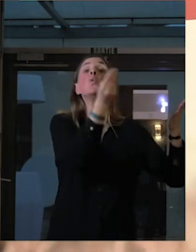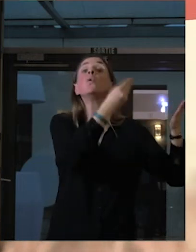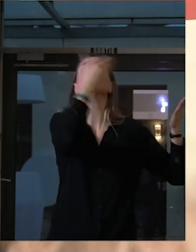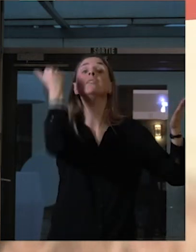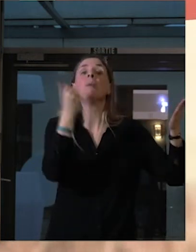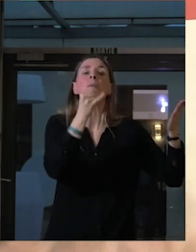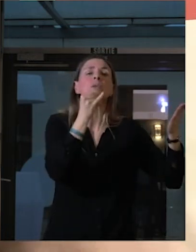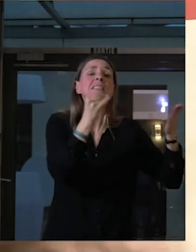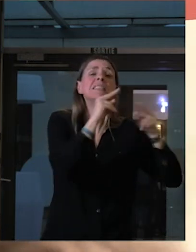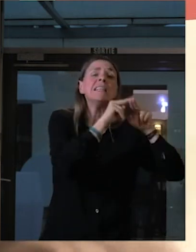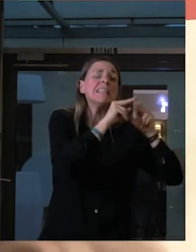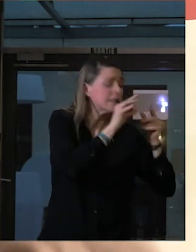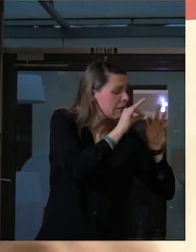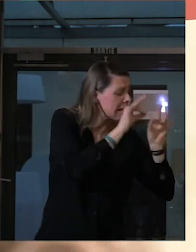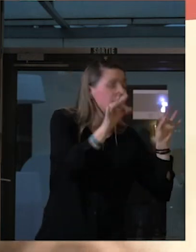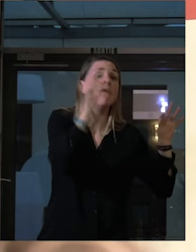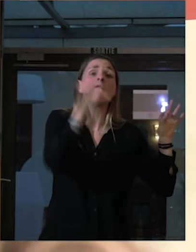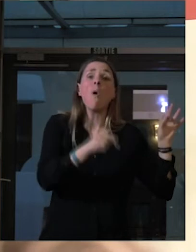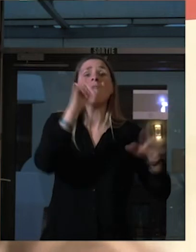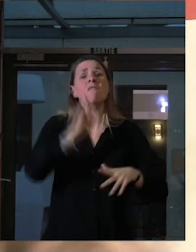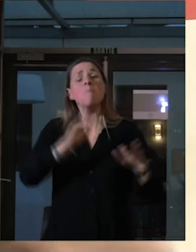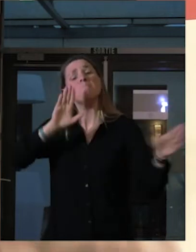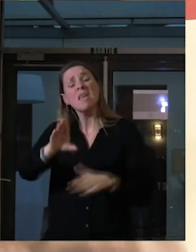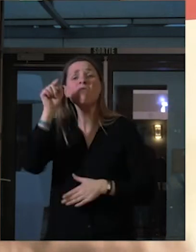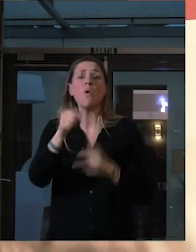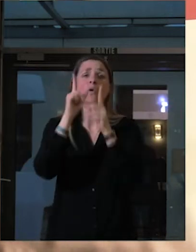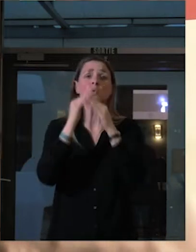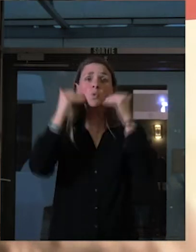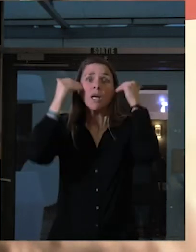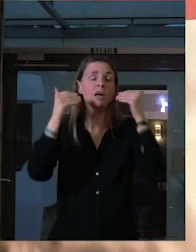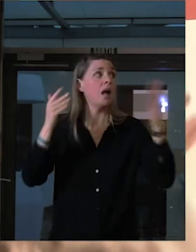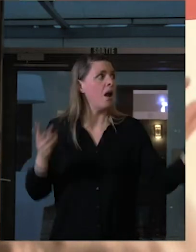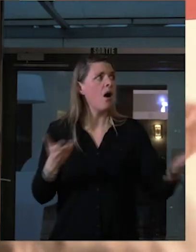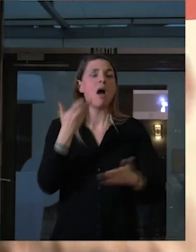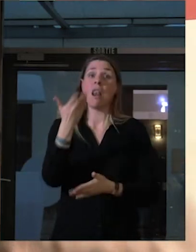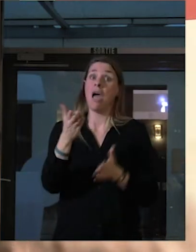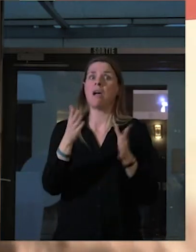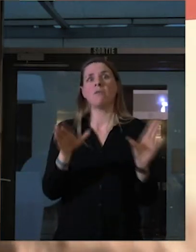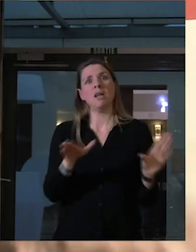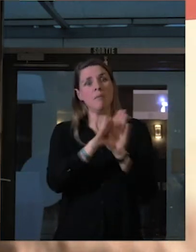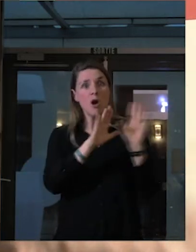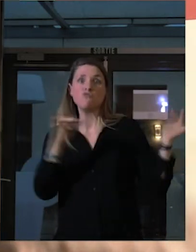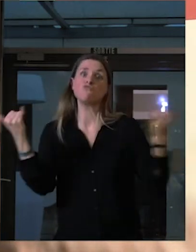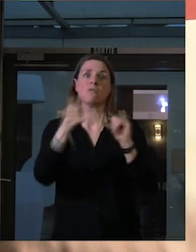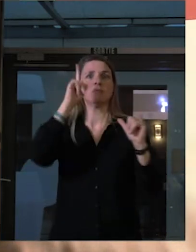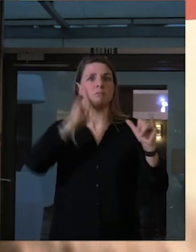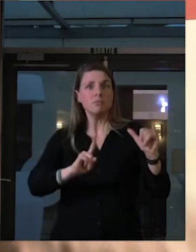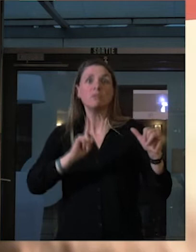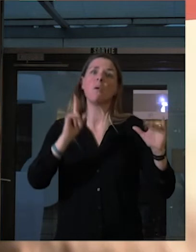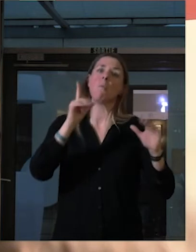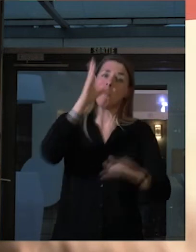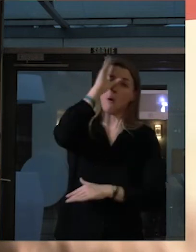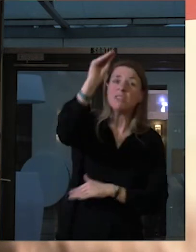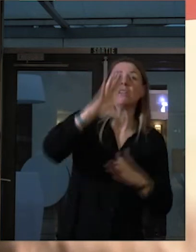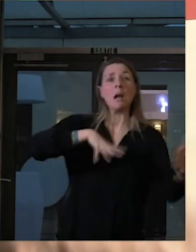tout petit caractère, qu'on doit sourire. » Donc là, c'est une équipe de joueuses professionnelles, engagées dans un championnat national.